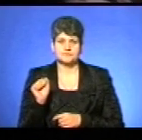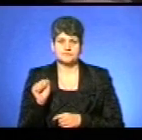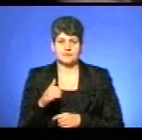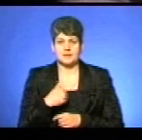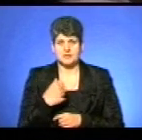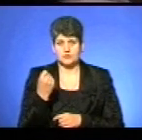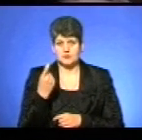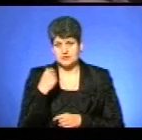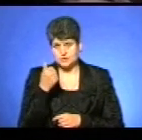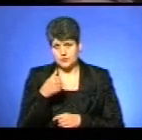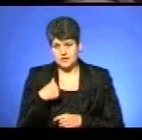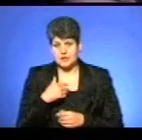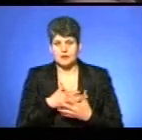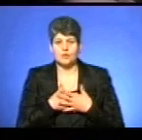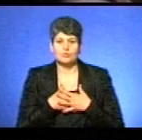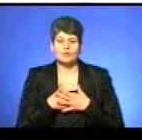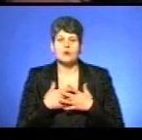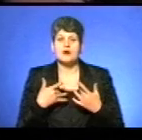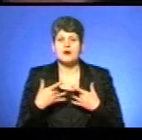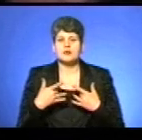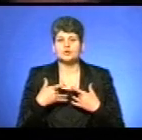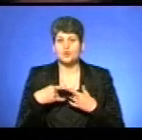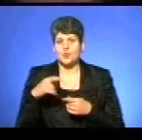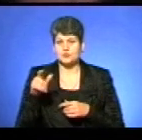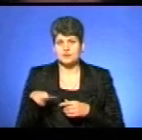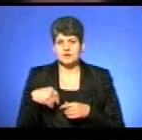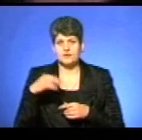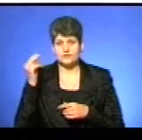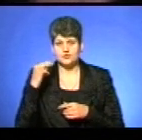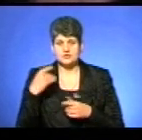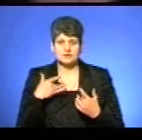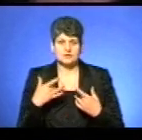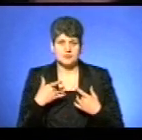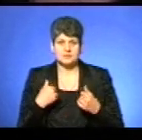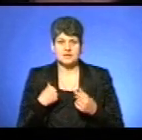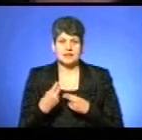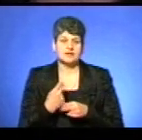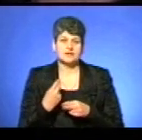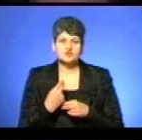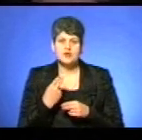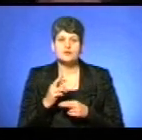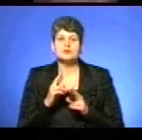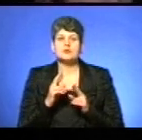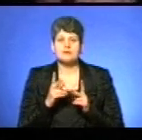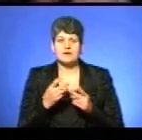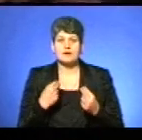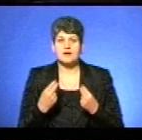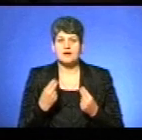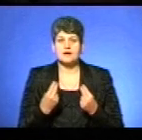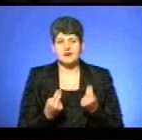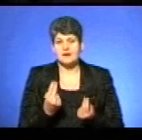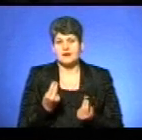Мені 11 років, я люблю акторство, я вчуся у драмтеатрі. Мене навчають саме, як грати